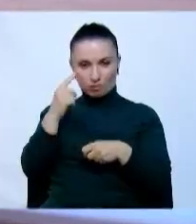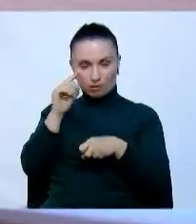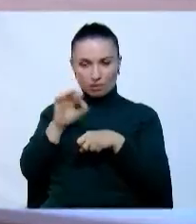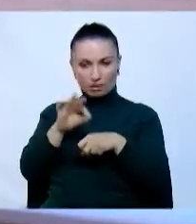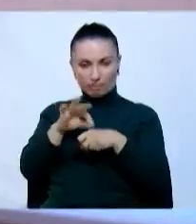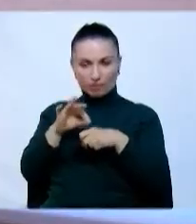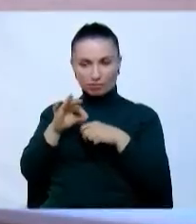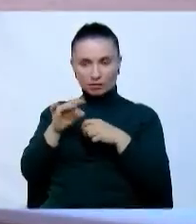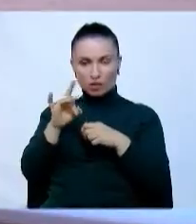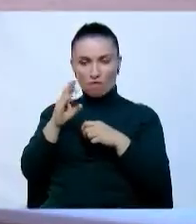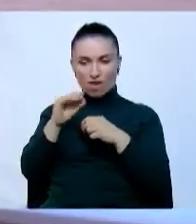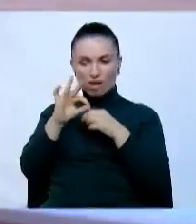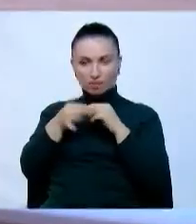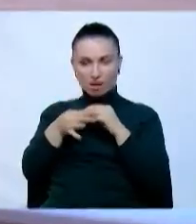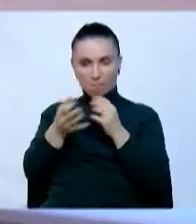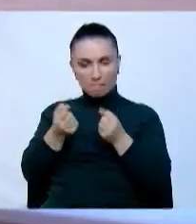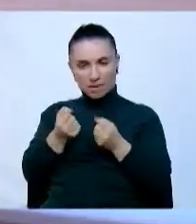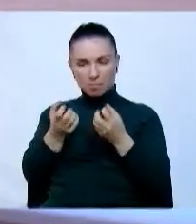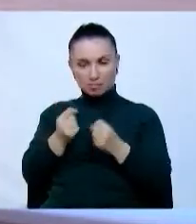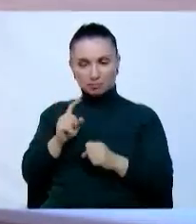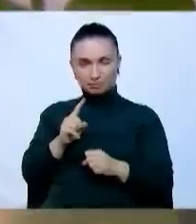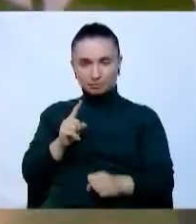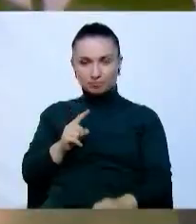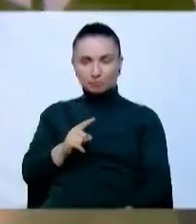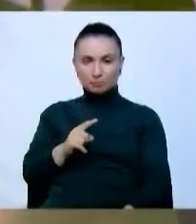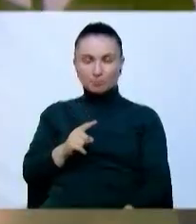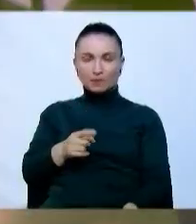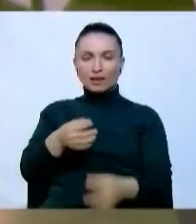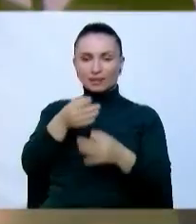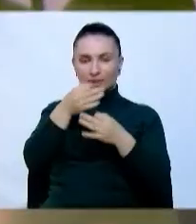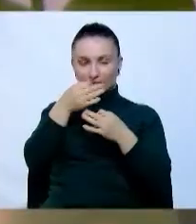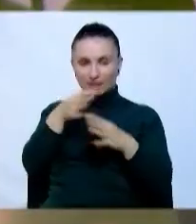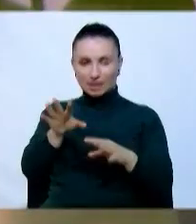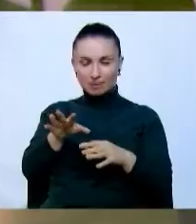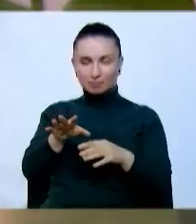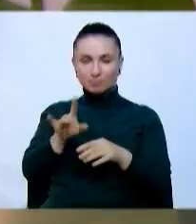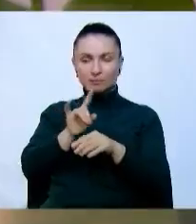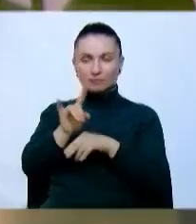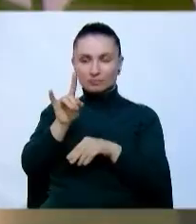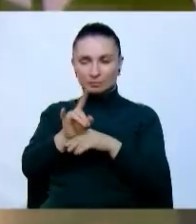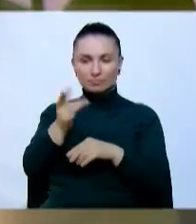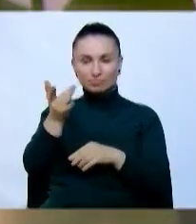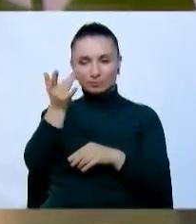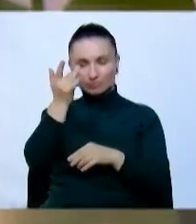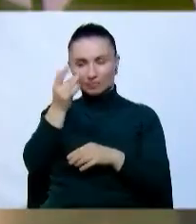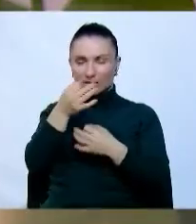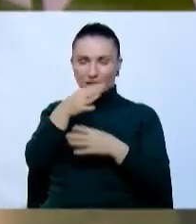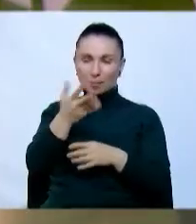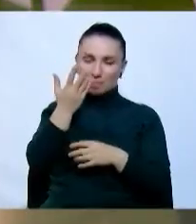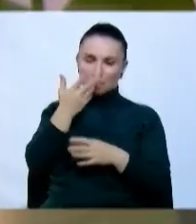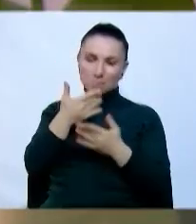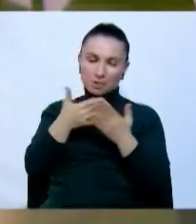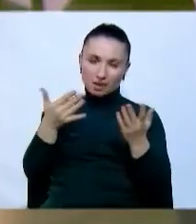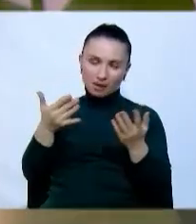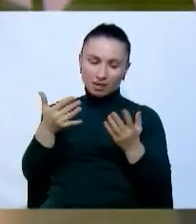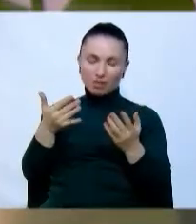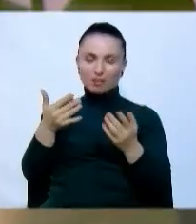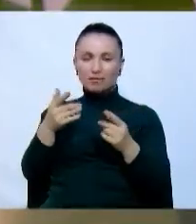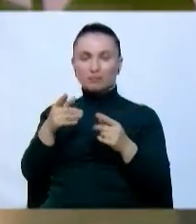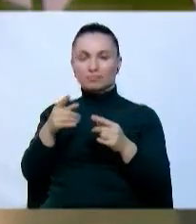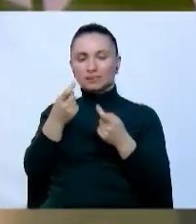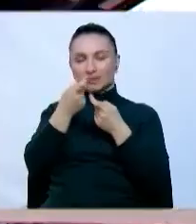რქოვანას ჯანმრთელობის ჭრილში. ნახეთ როგორ მომენტია, ნებისმიერი ტიპის კონტაქტური ლინზა თვალს უქმნის